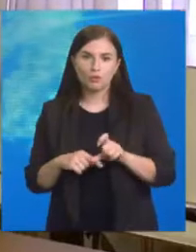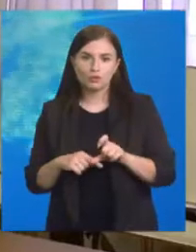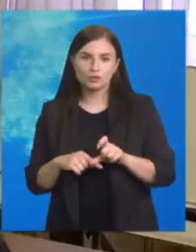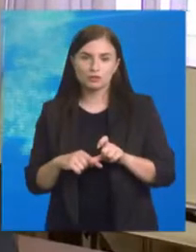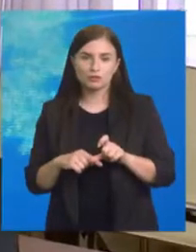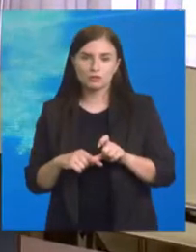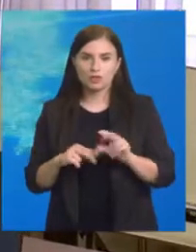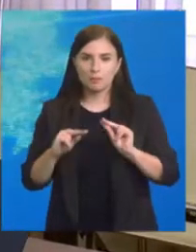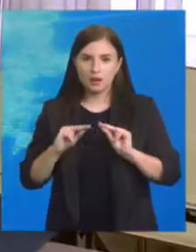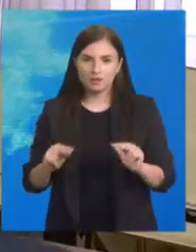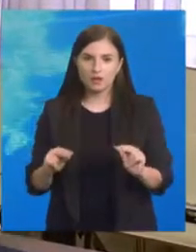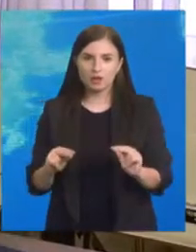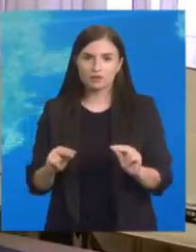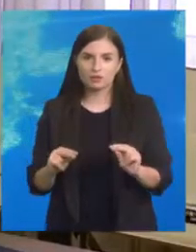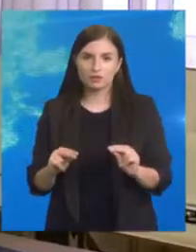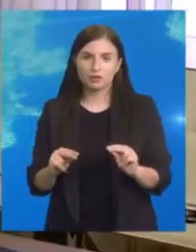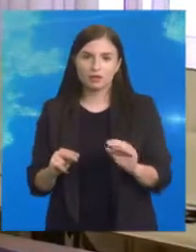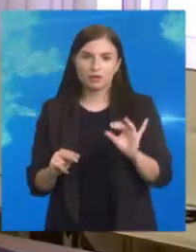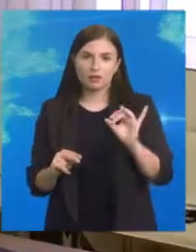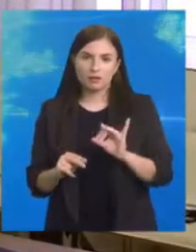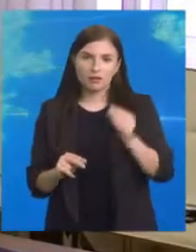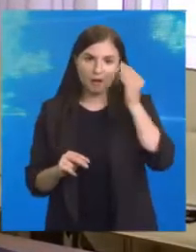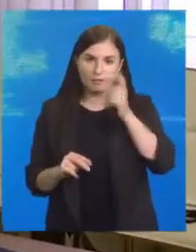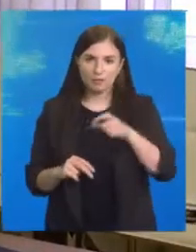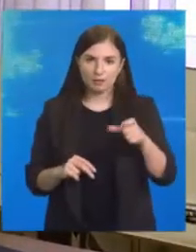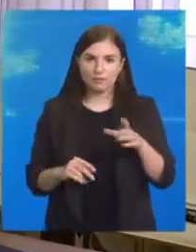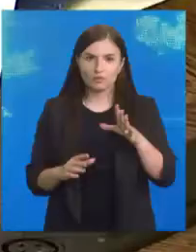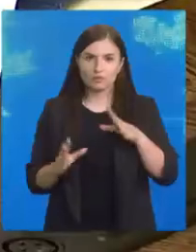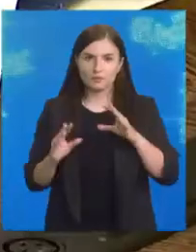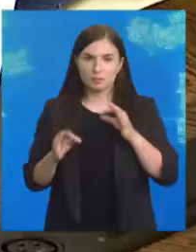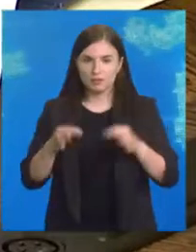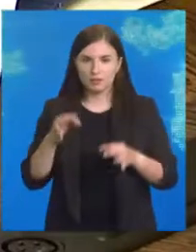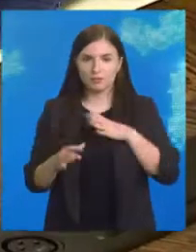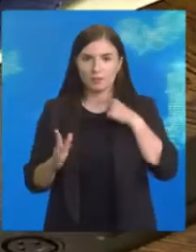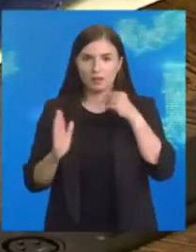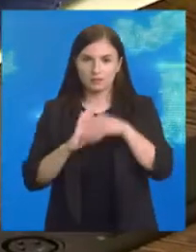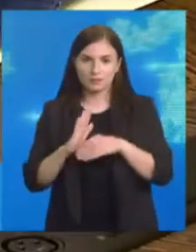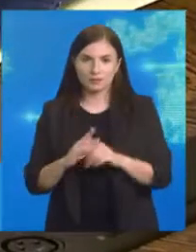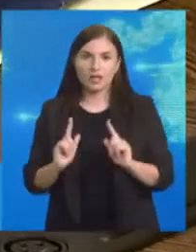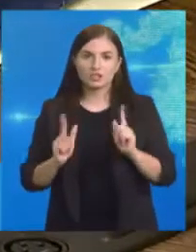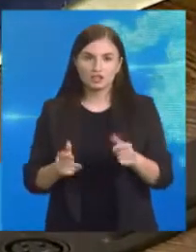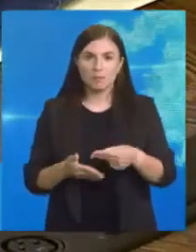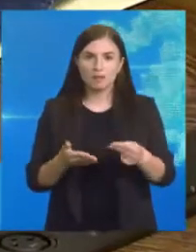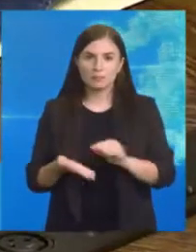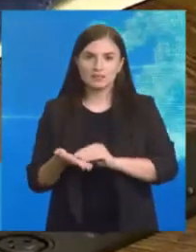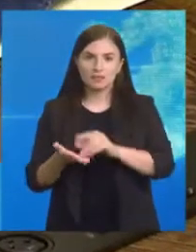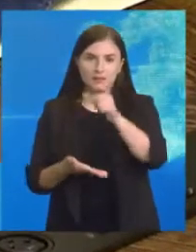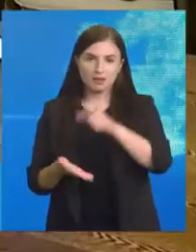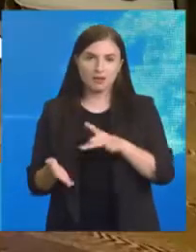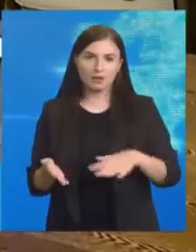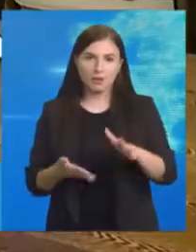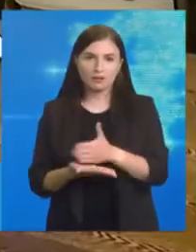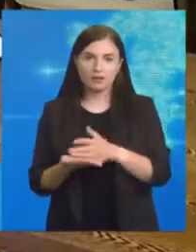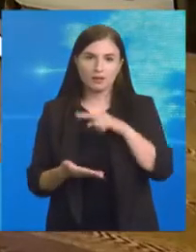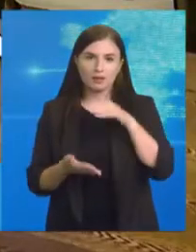прозрачно и объективно и справедливо прошло голосование. Соглашение подписывают секретарь регионального отделения